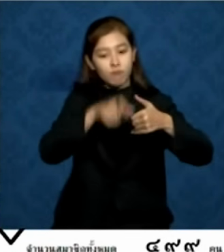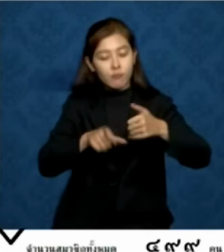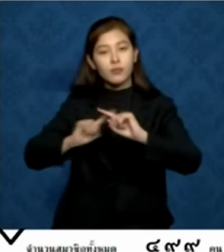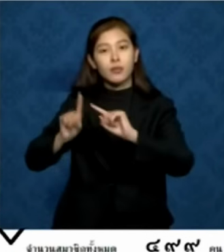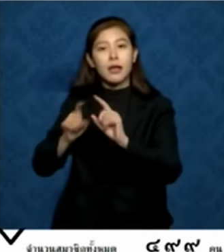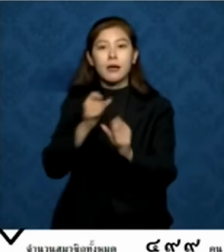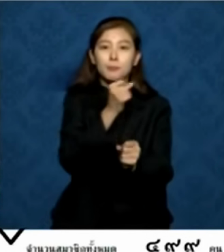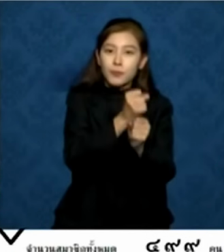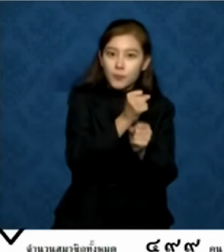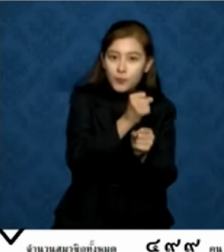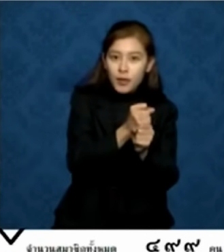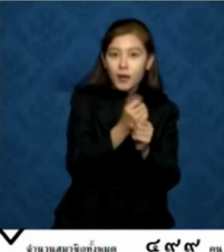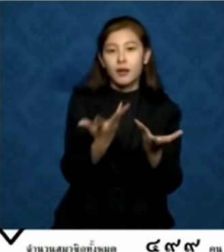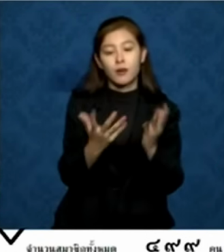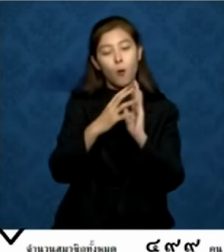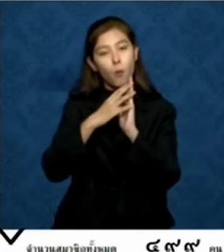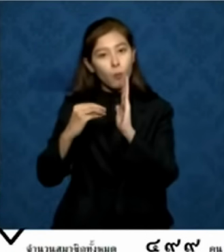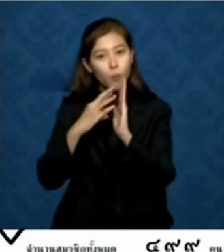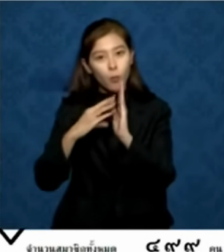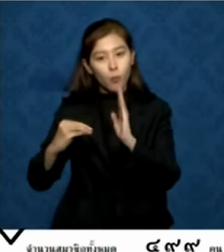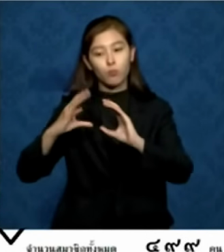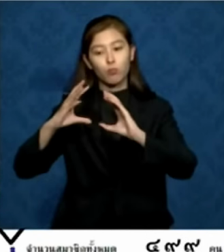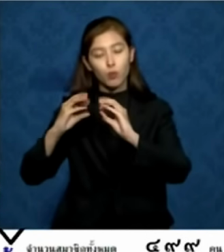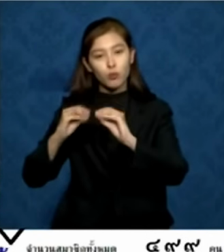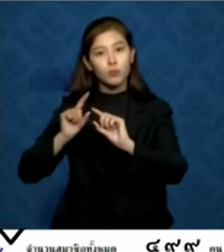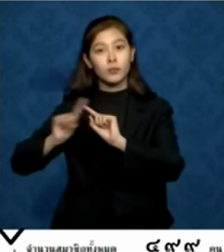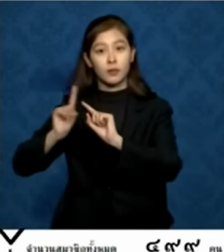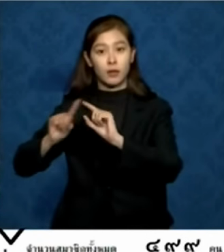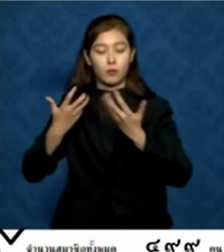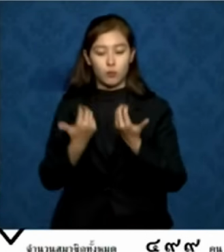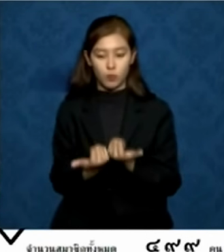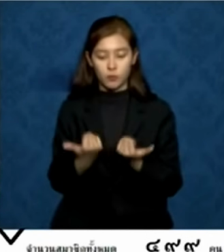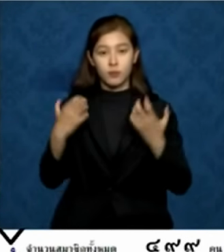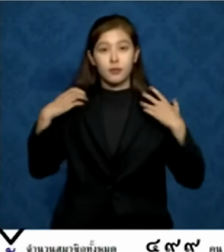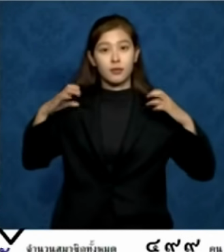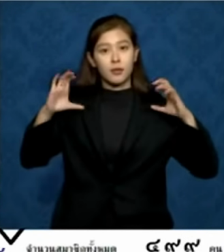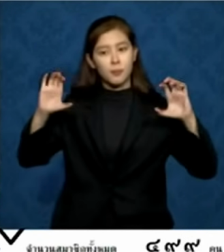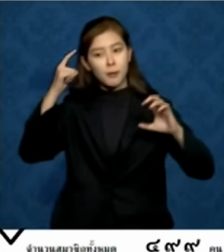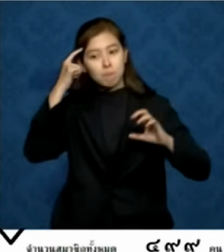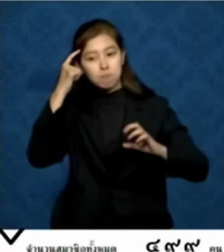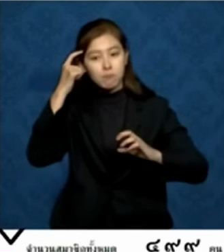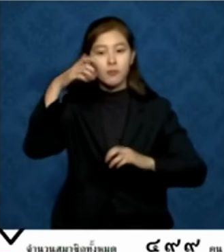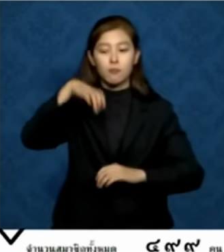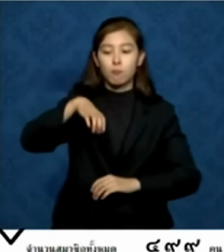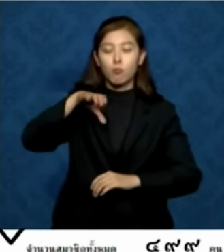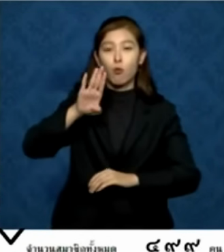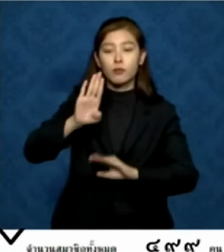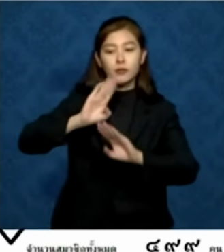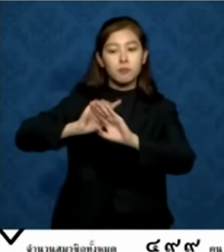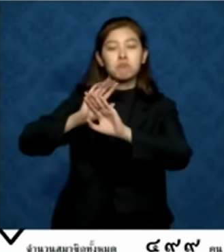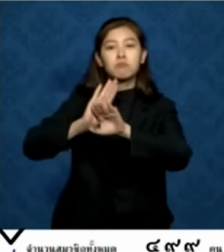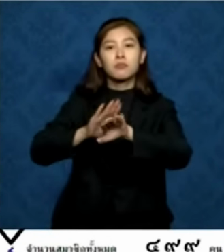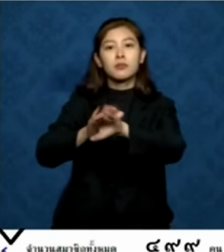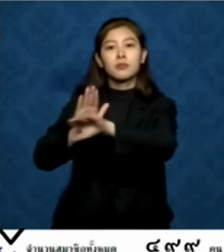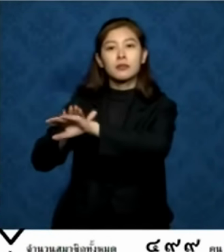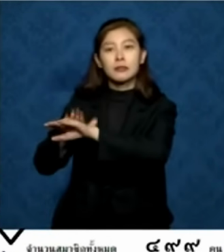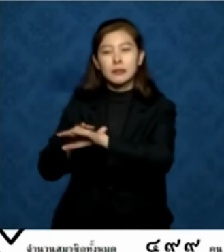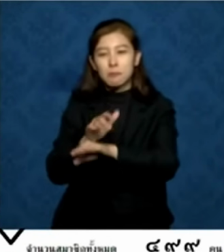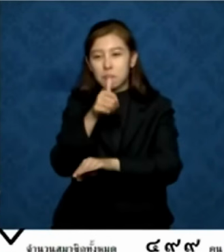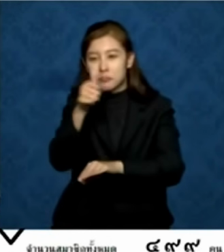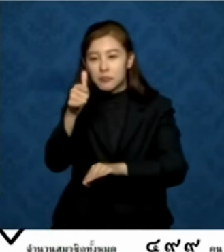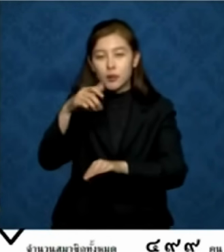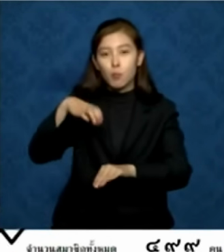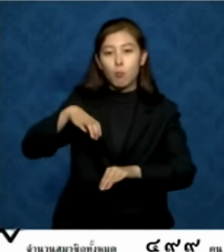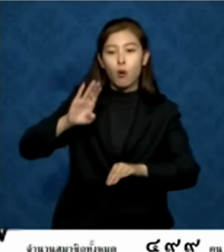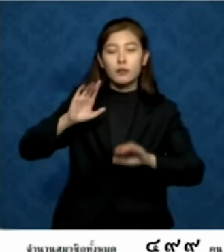านและการอบรมซึ่งรัฐบาลได้เดินหน้าดึงดูดบริษัทชั้นนำต่างๆปรับปรุงกฎระเบียบเกี่ยว